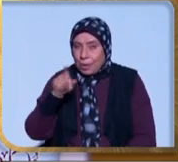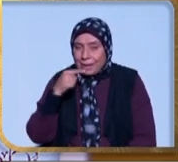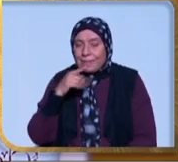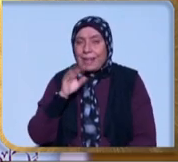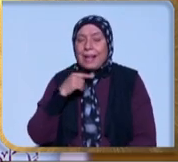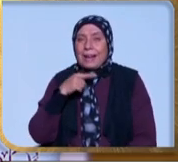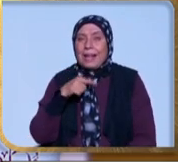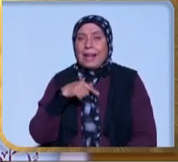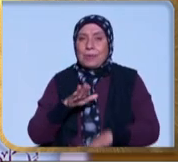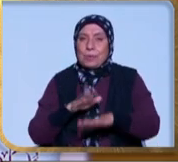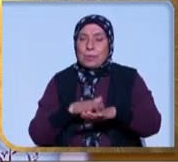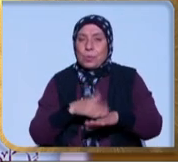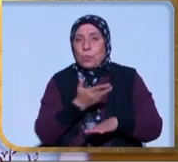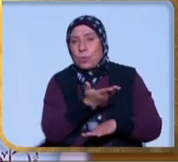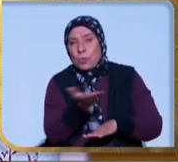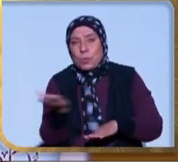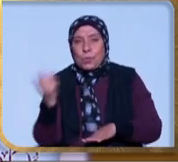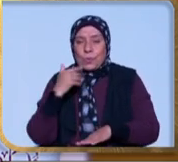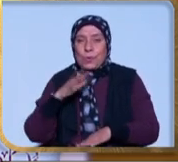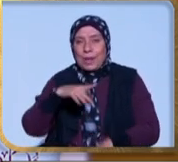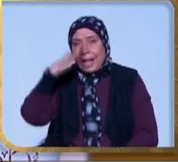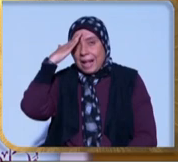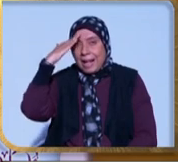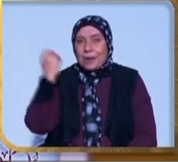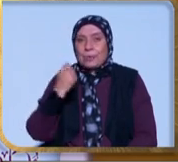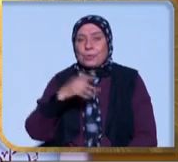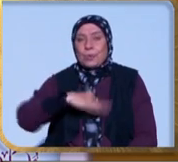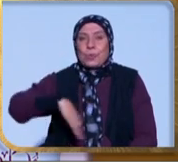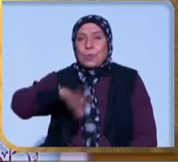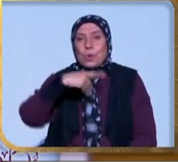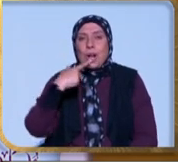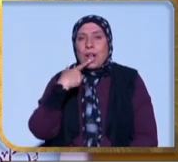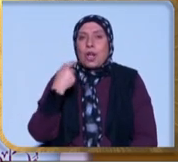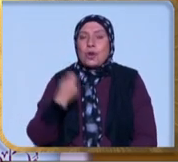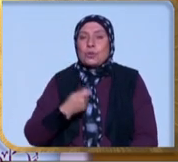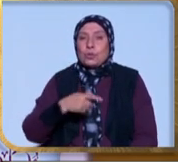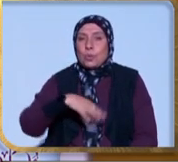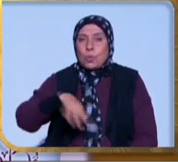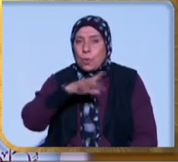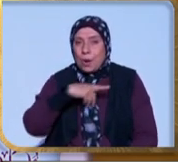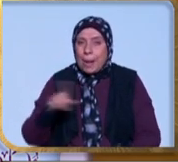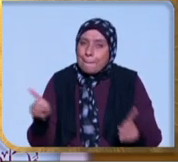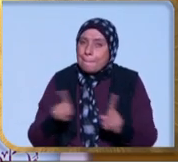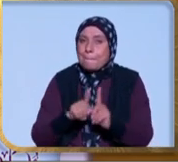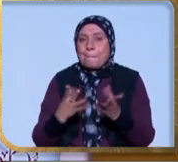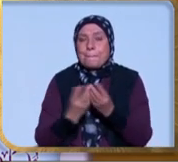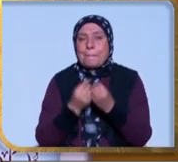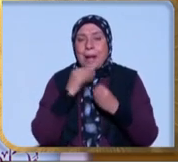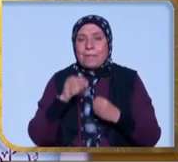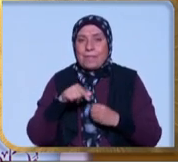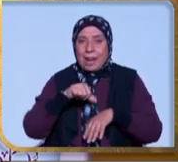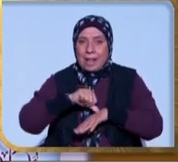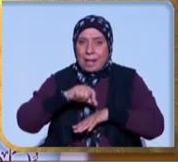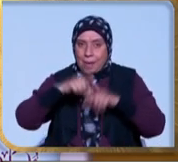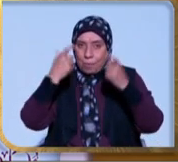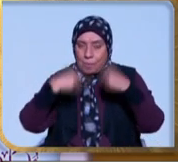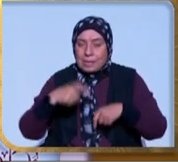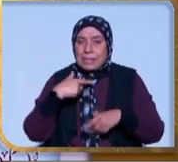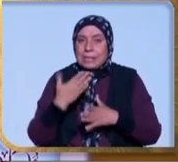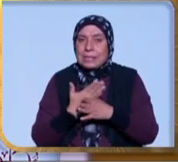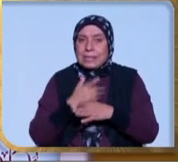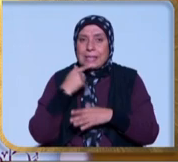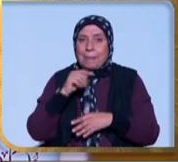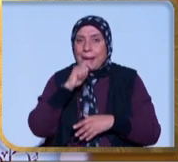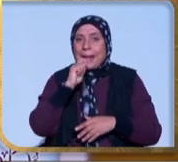المشاهدين الكرام، نتقدم الأول بخالص التهنئة لإخواننا وشركائنا في الوطن بمناسبة أعيادهم.